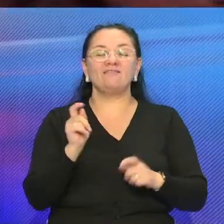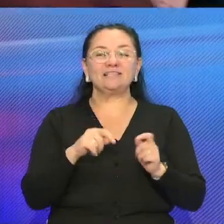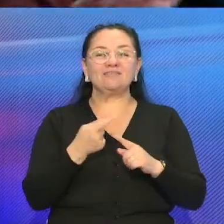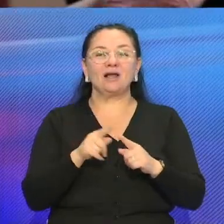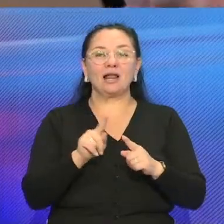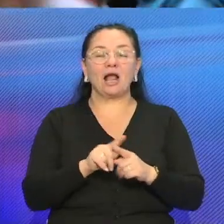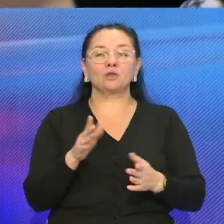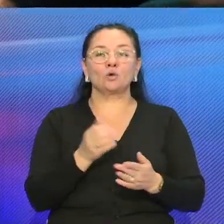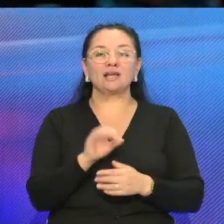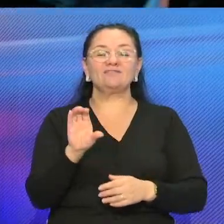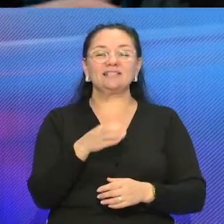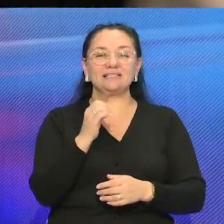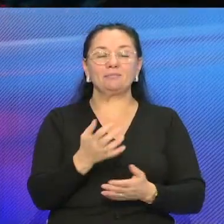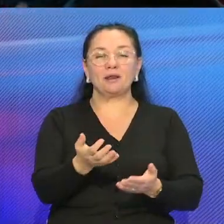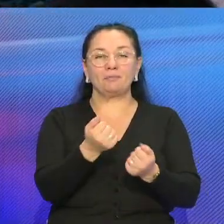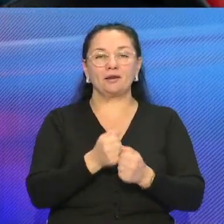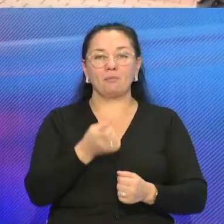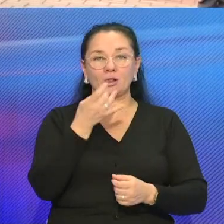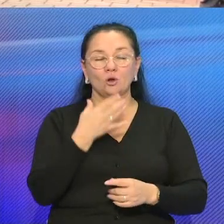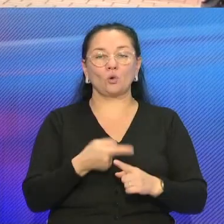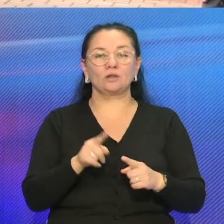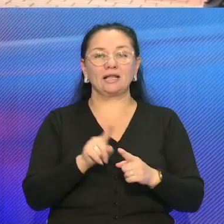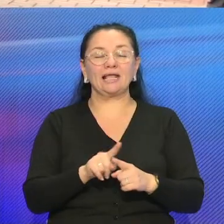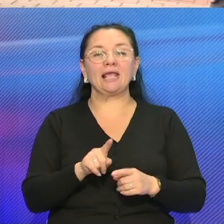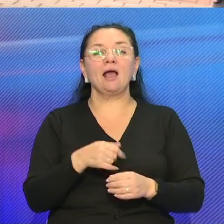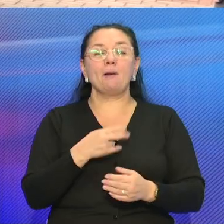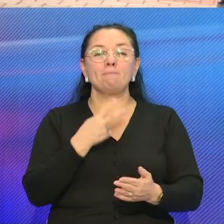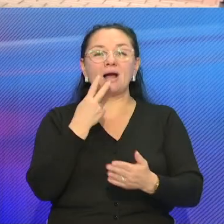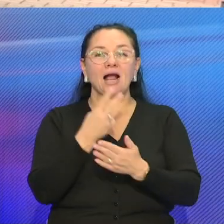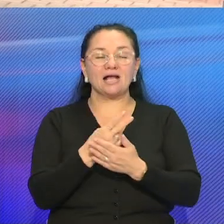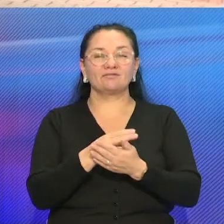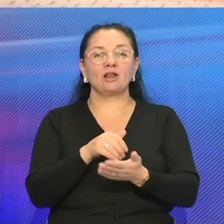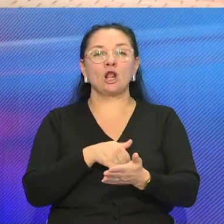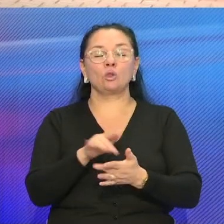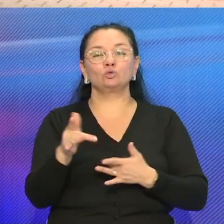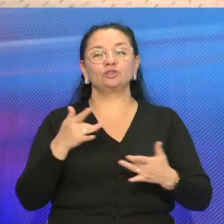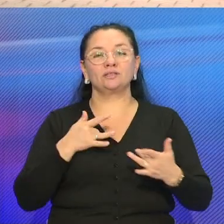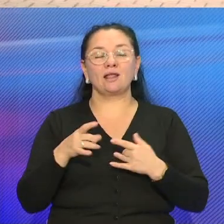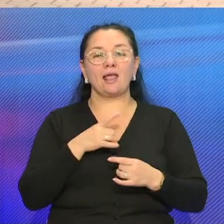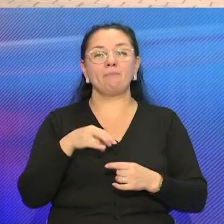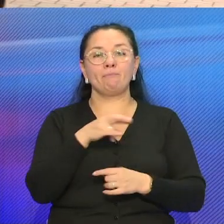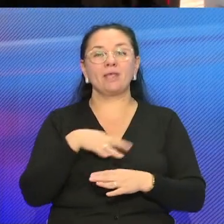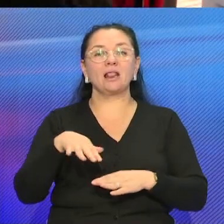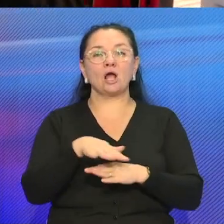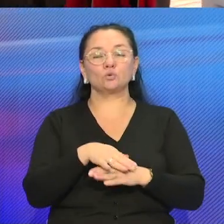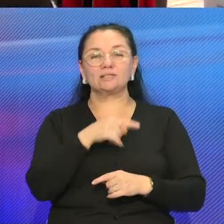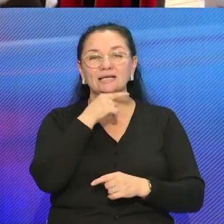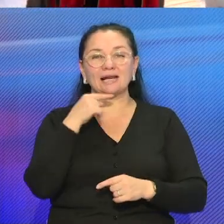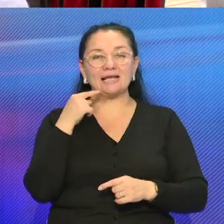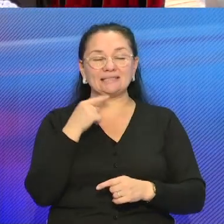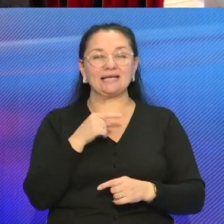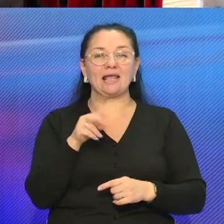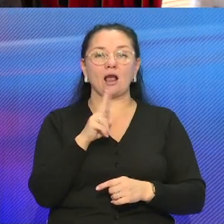верасні прымаў абласны цэнтр. Гродзенцам прадставілі пастаноўкі лепшых тэатраў Беларусі і Расіі і ўпершыню Казахстана